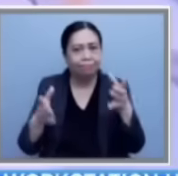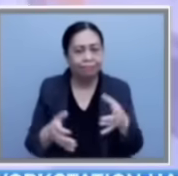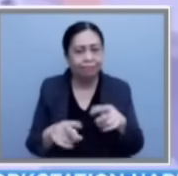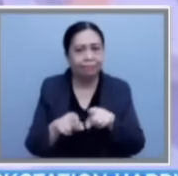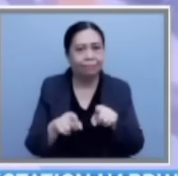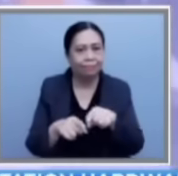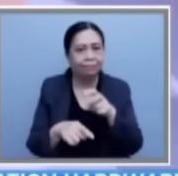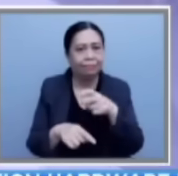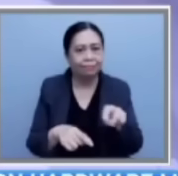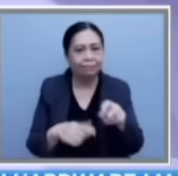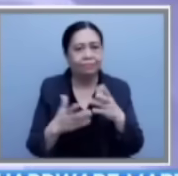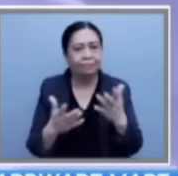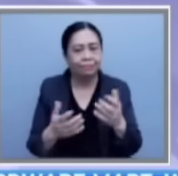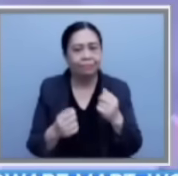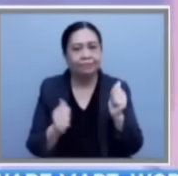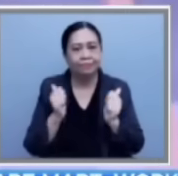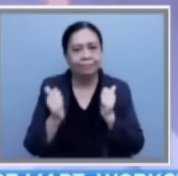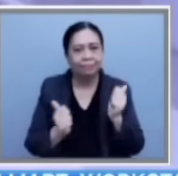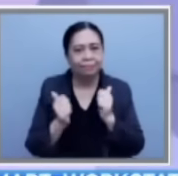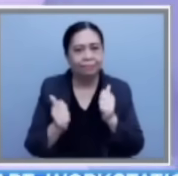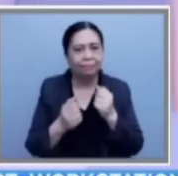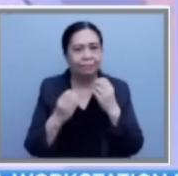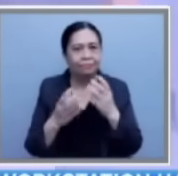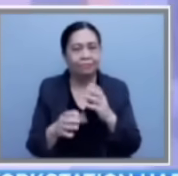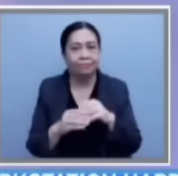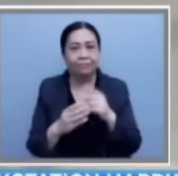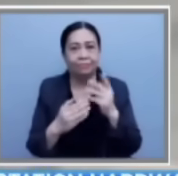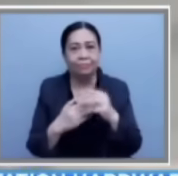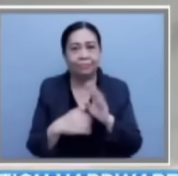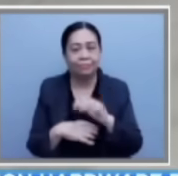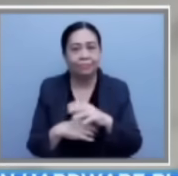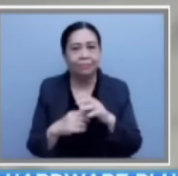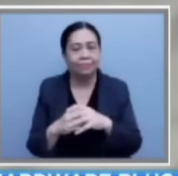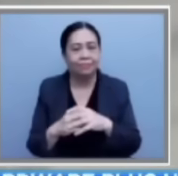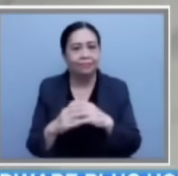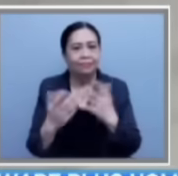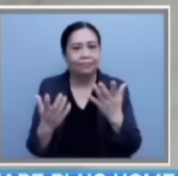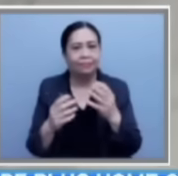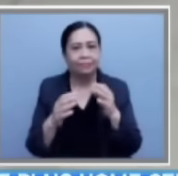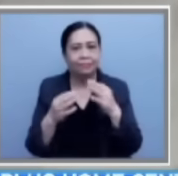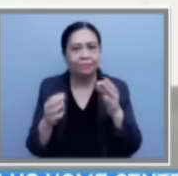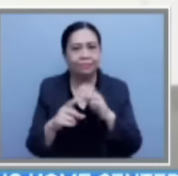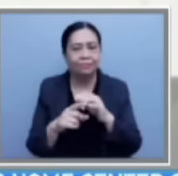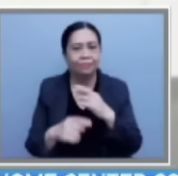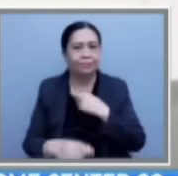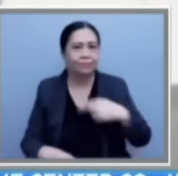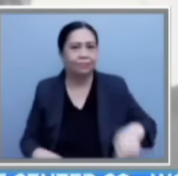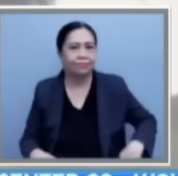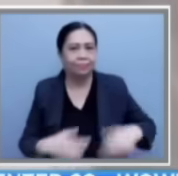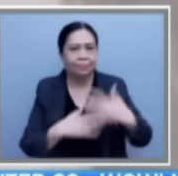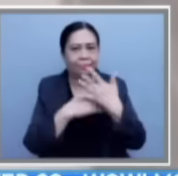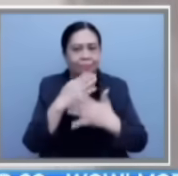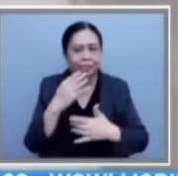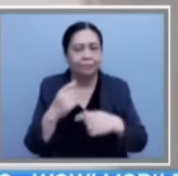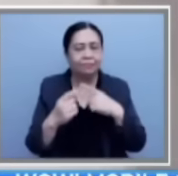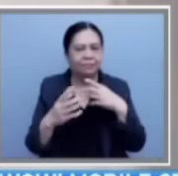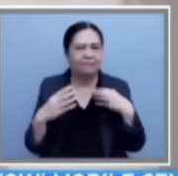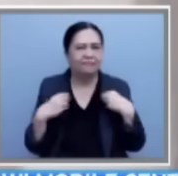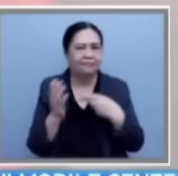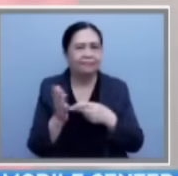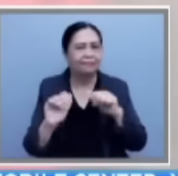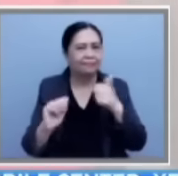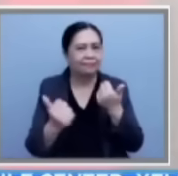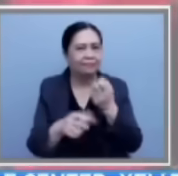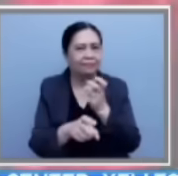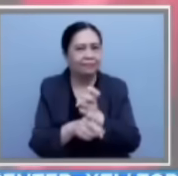Dong kasi ang nag-direct sa isa sa mga episode ng top rating Prime time series na Royal blond pag-amin ni Dong medyo challenging daw na